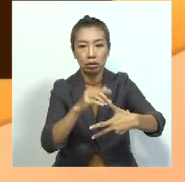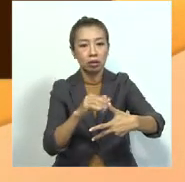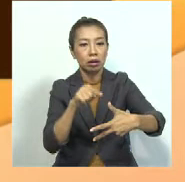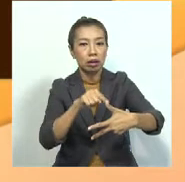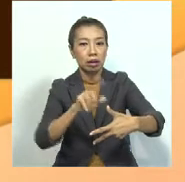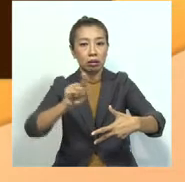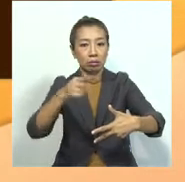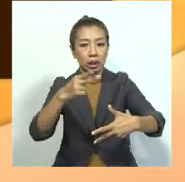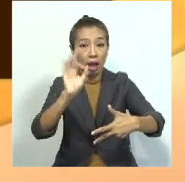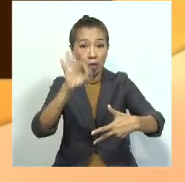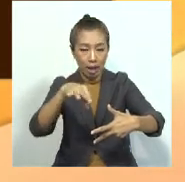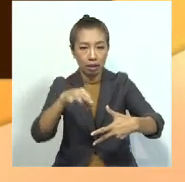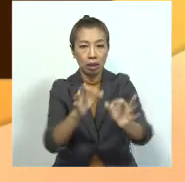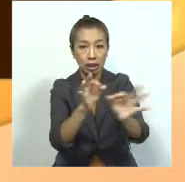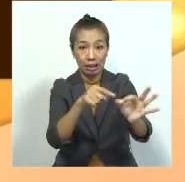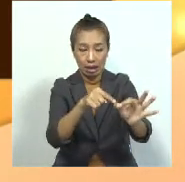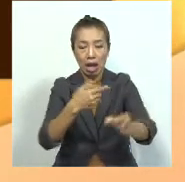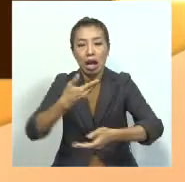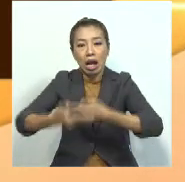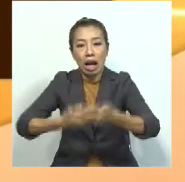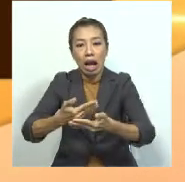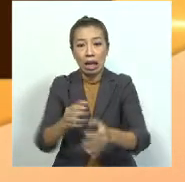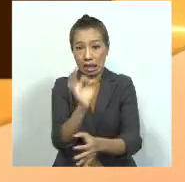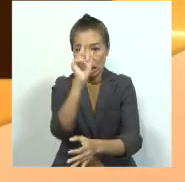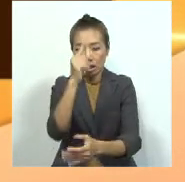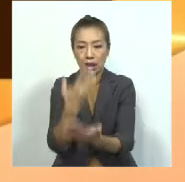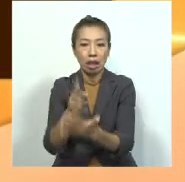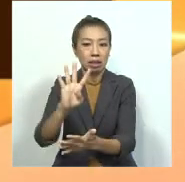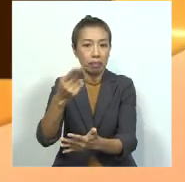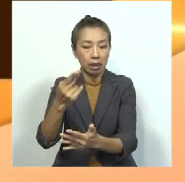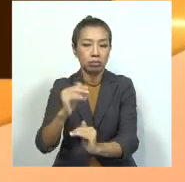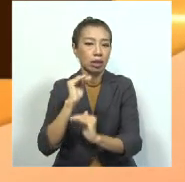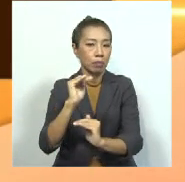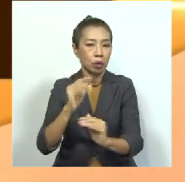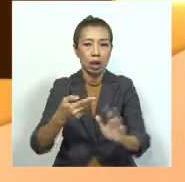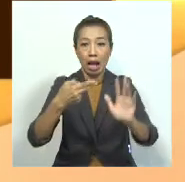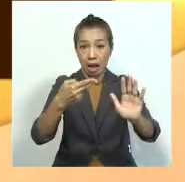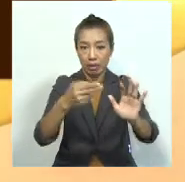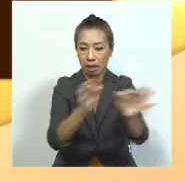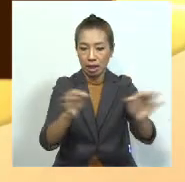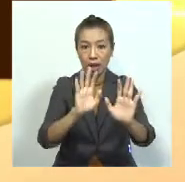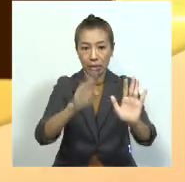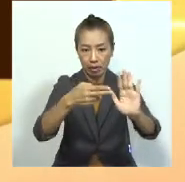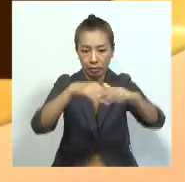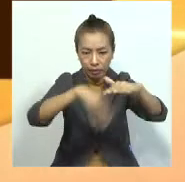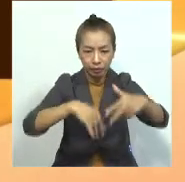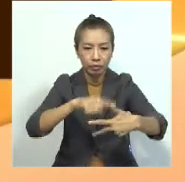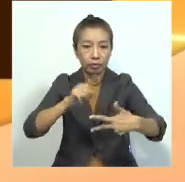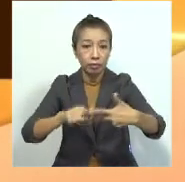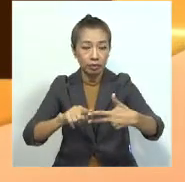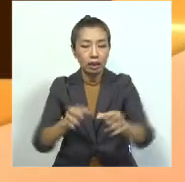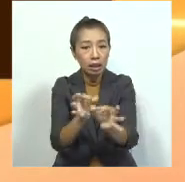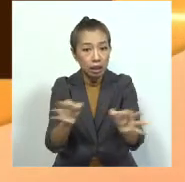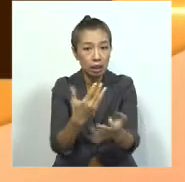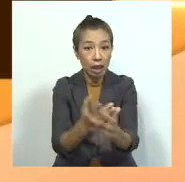นิด 19,000 บาทจำหน่ายเหรียญละ 40,000 บาทซึ่งจะผลิตไม่เกิน 50,000 เหรียญเหรียญกระสาบที่ระลึกเงินขัดเงาชนิดราคา